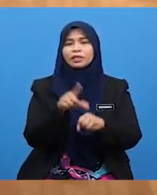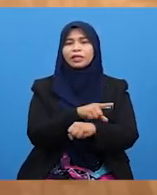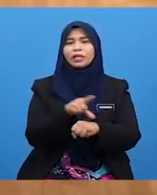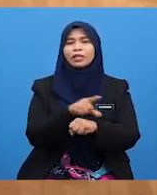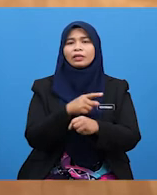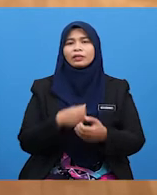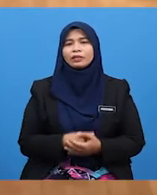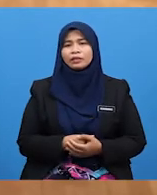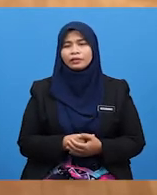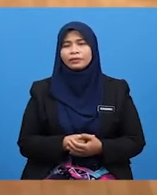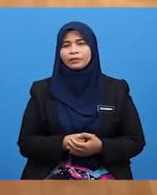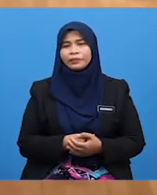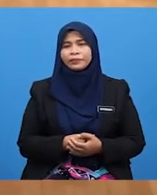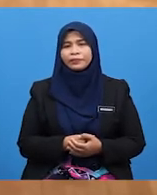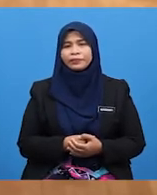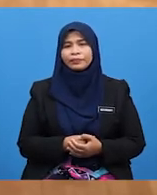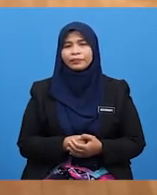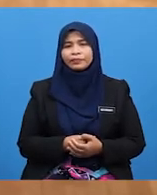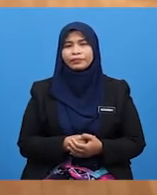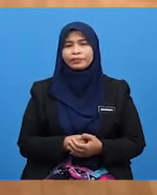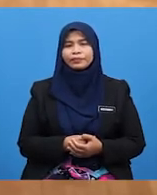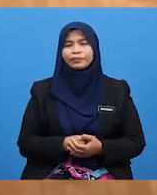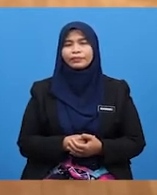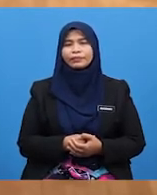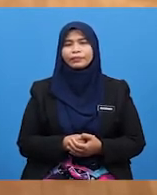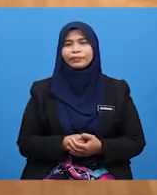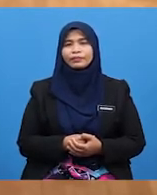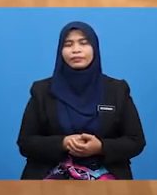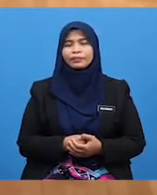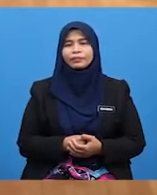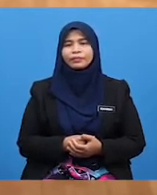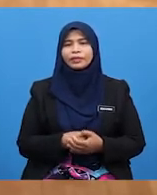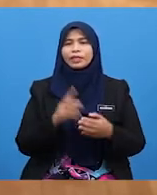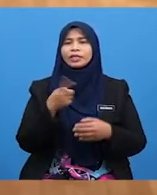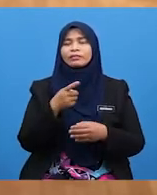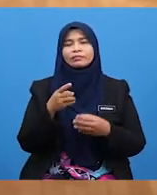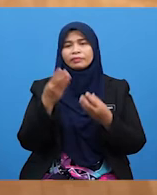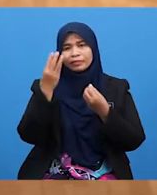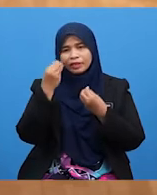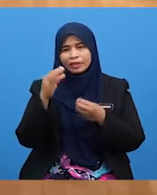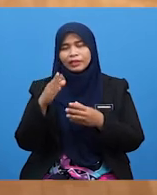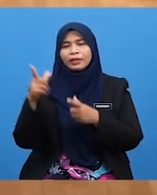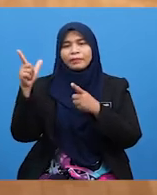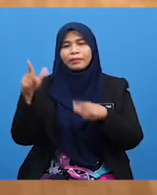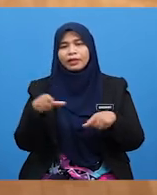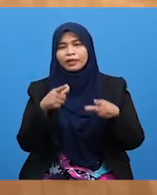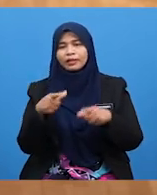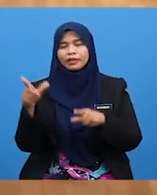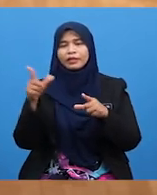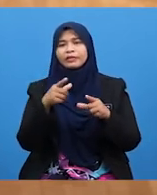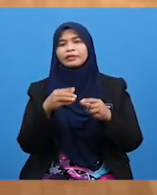Siti Payung, tioplah api abula. Jadi kita biar dia melayang daripada kita